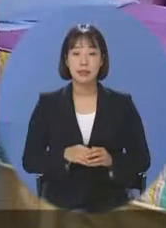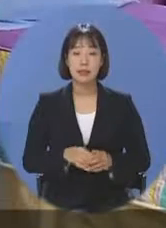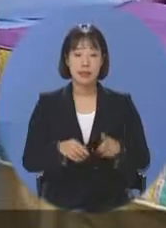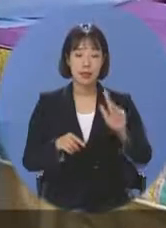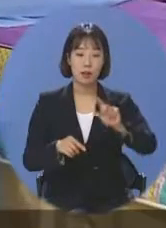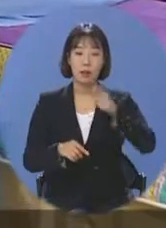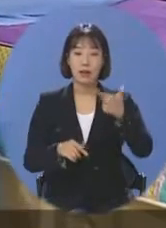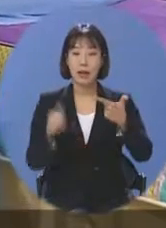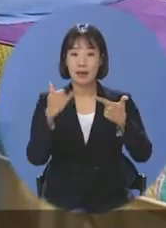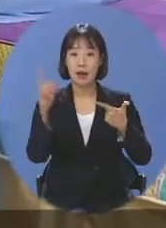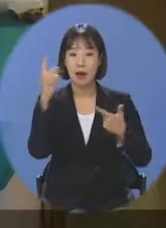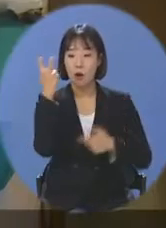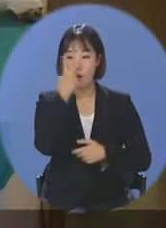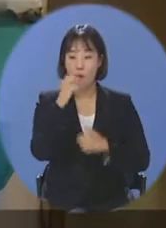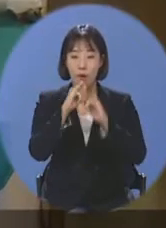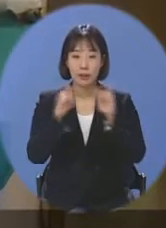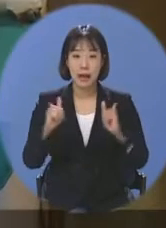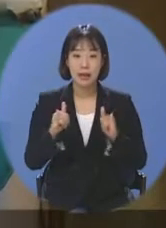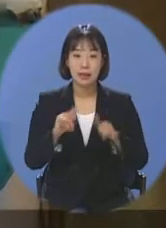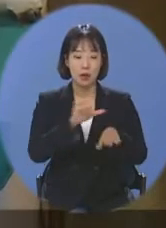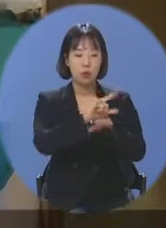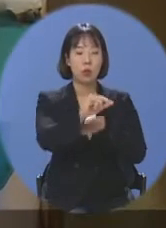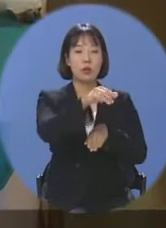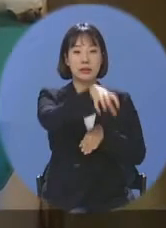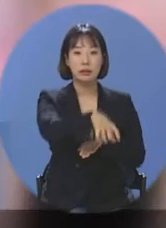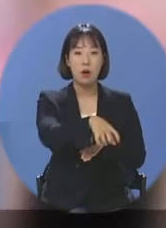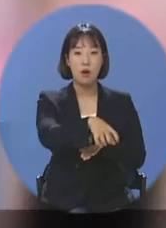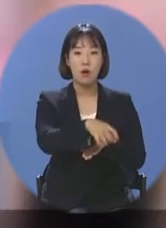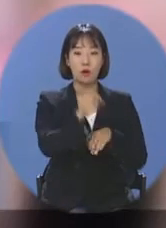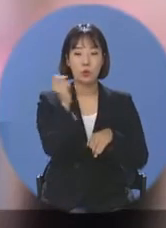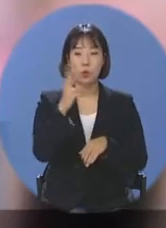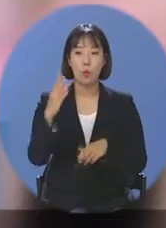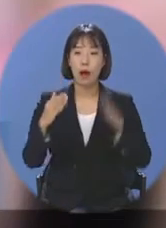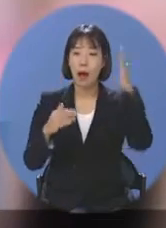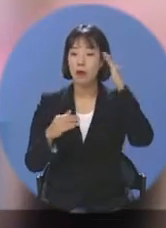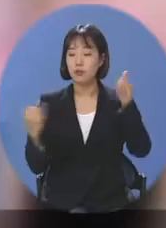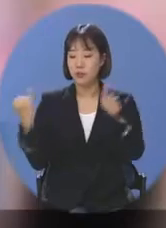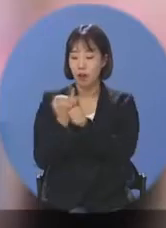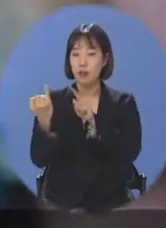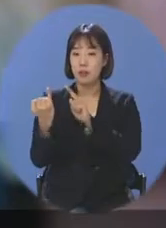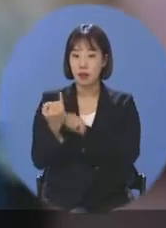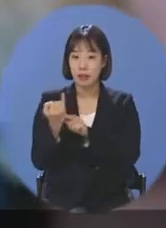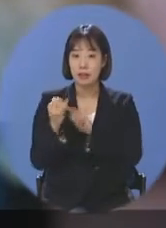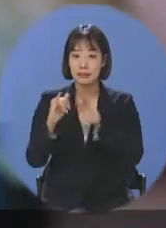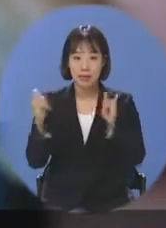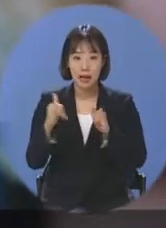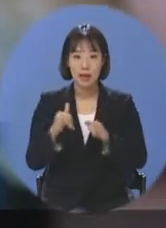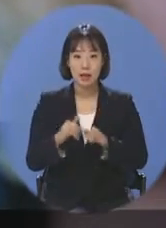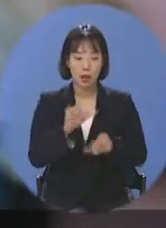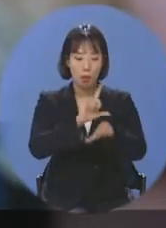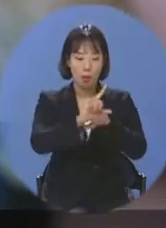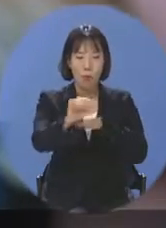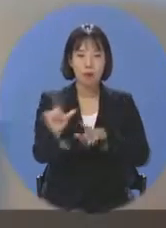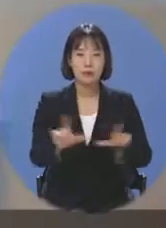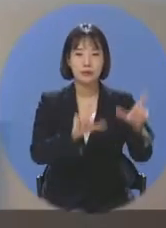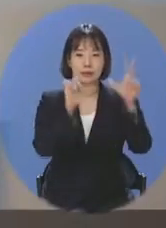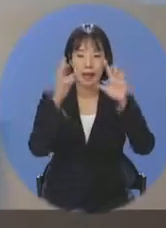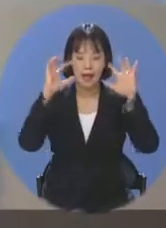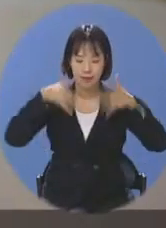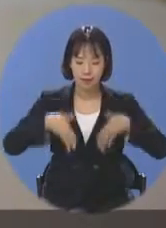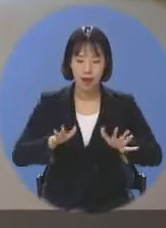배출된 건강관리사는 도서 지역 거주자와 결혼 이주 여성 등도 포함돼 산후조리 여건이 취약한 산모에게도 양질의